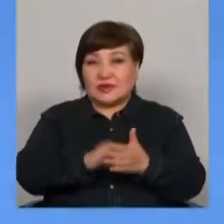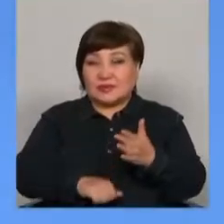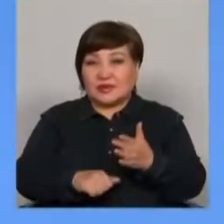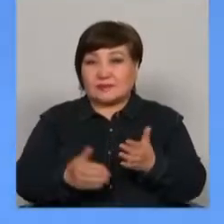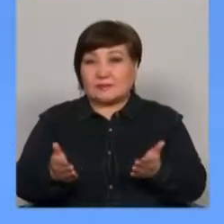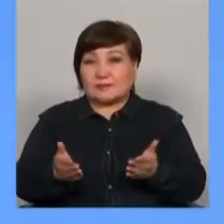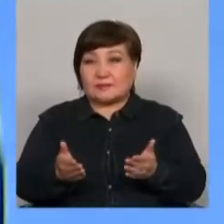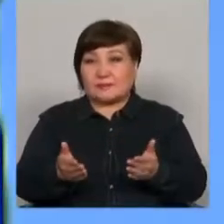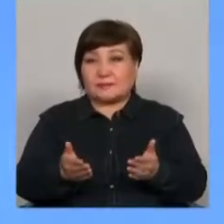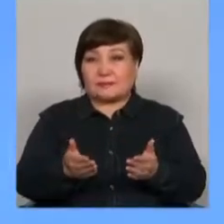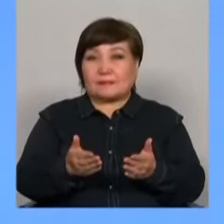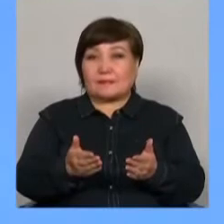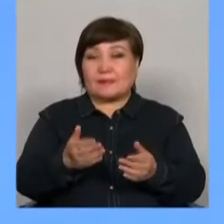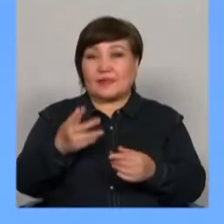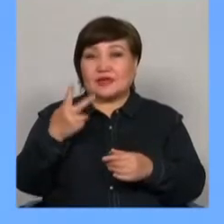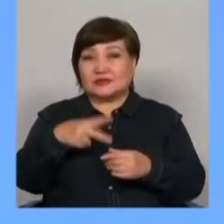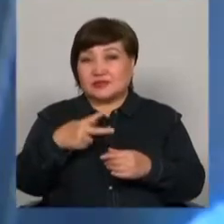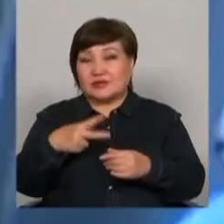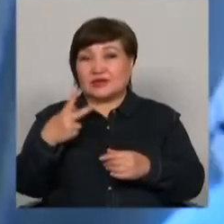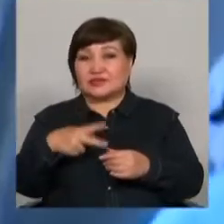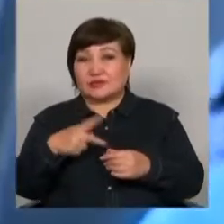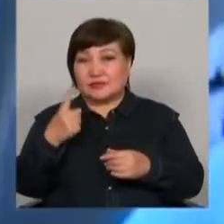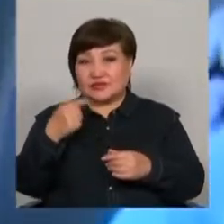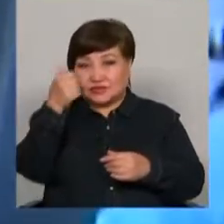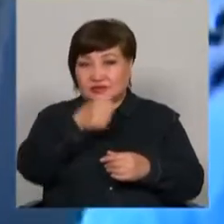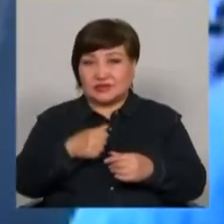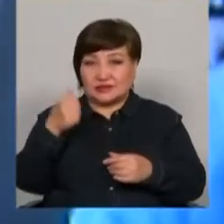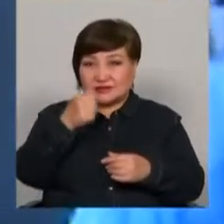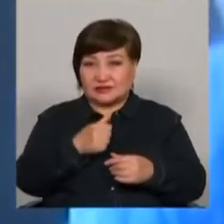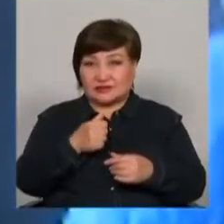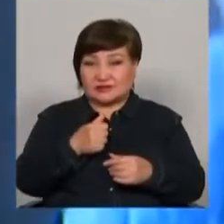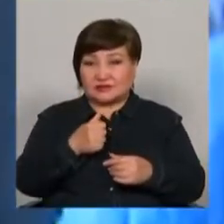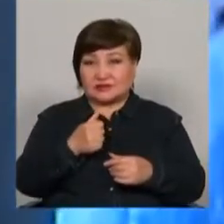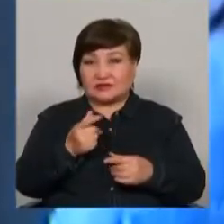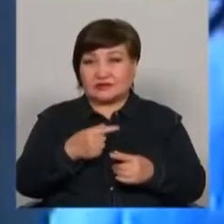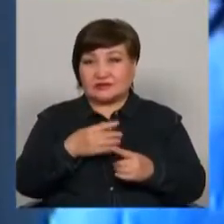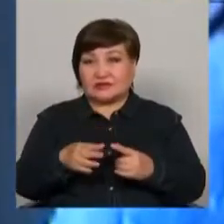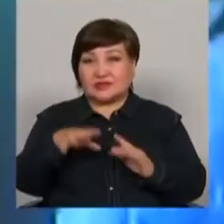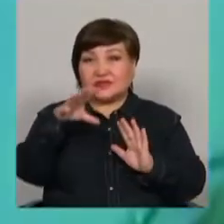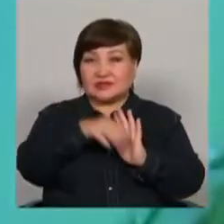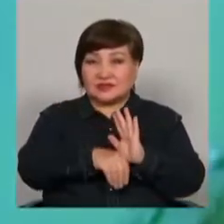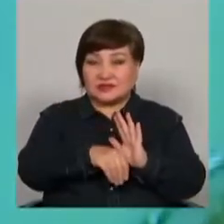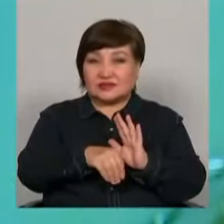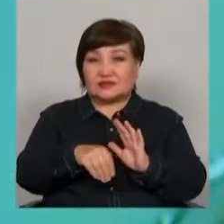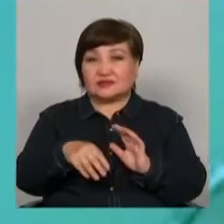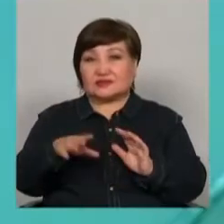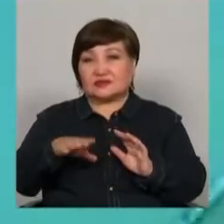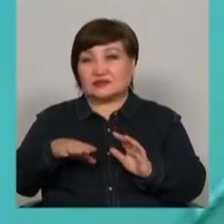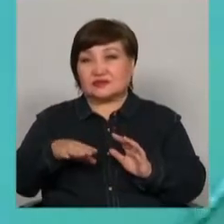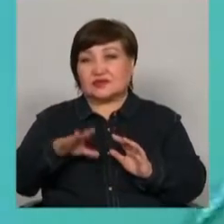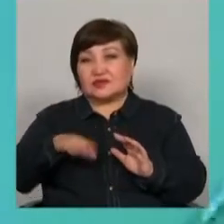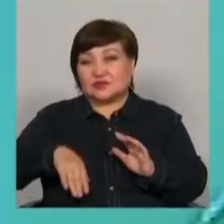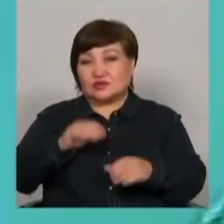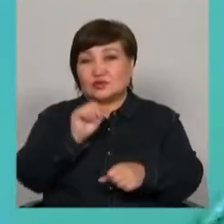үрлеп шетті. Сол 2020-да, 2021-де біресе локдаунды енгіздік, одан кейін тоқтаттық, одан кейін қайтадан